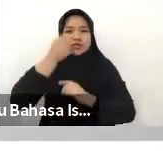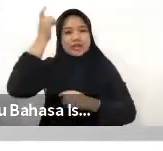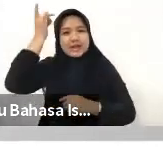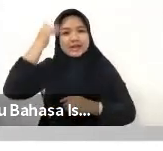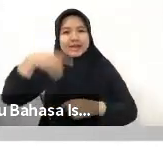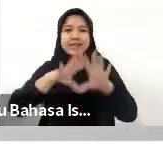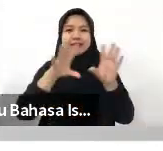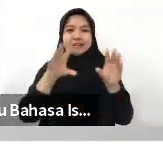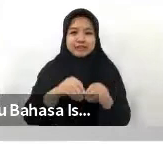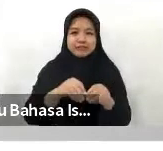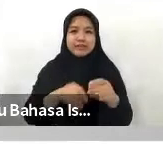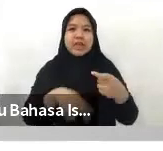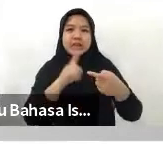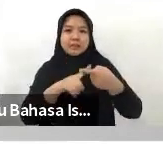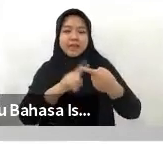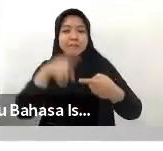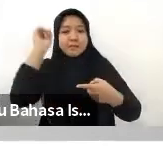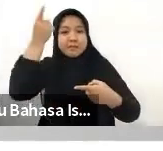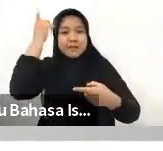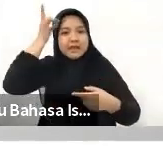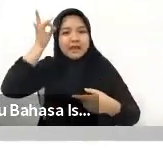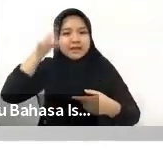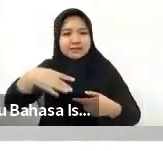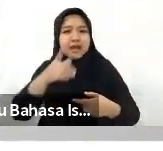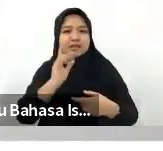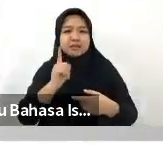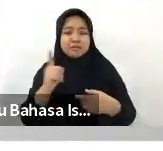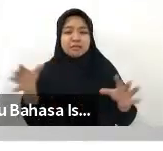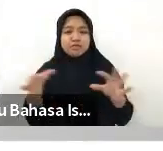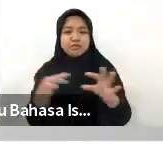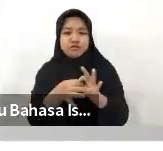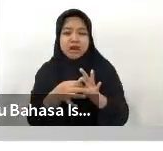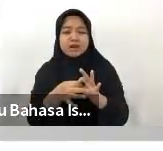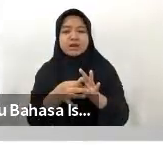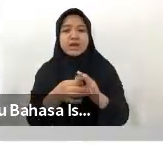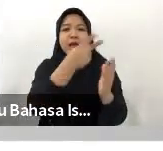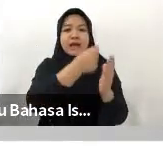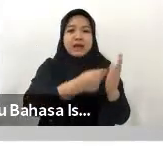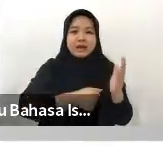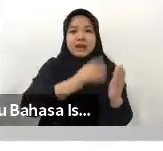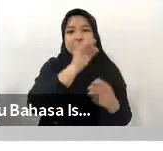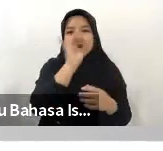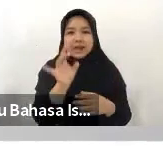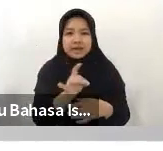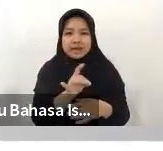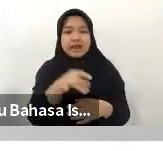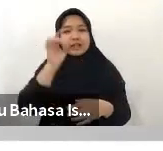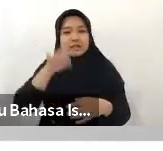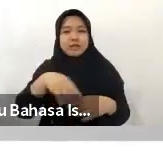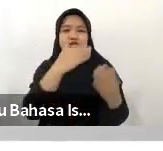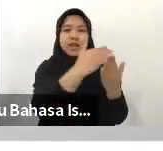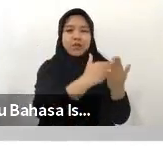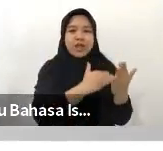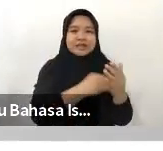inklusif. Pertama adalah pemerintah desa, karena ini terkait dengan penganggaran dan lain sebagainya, termasuk regulasi